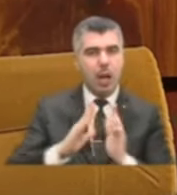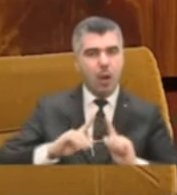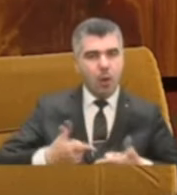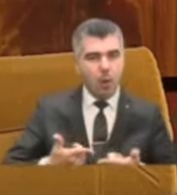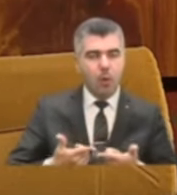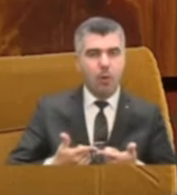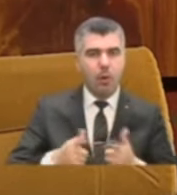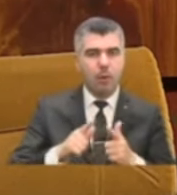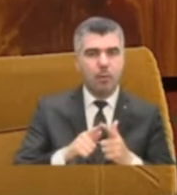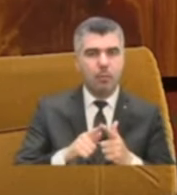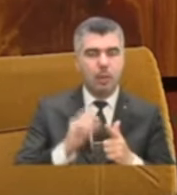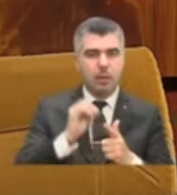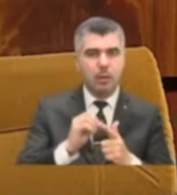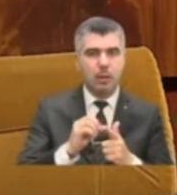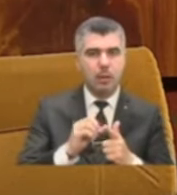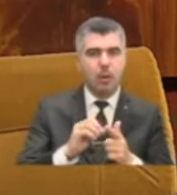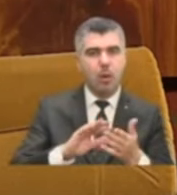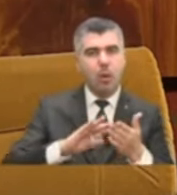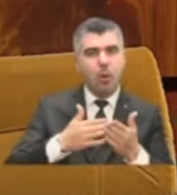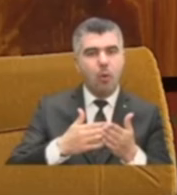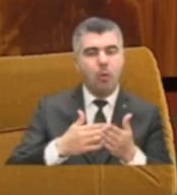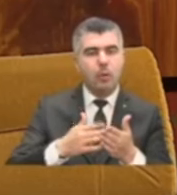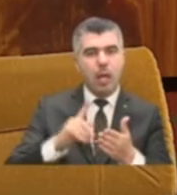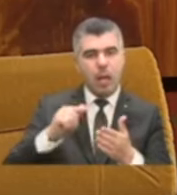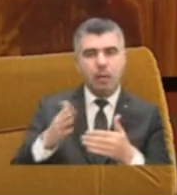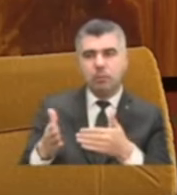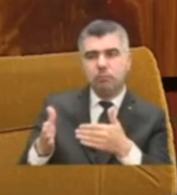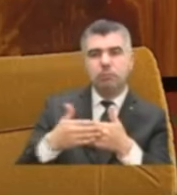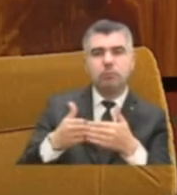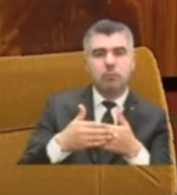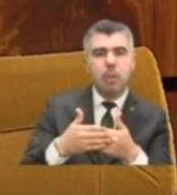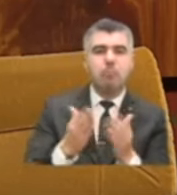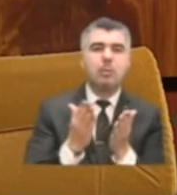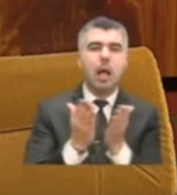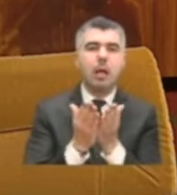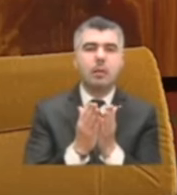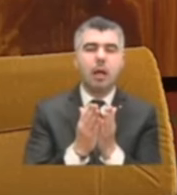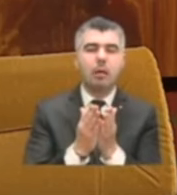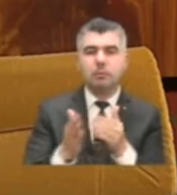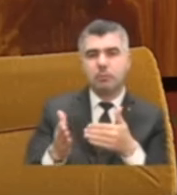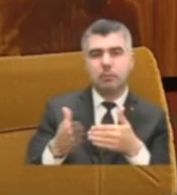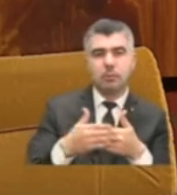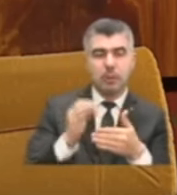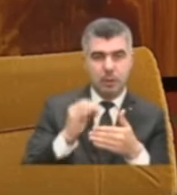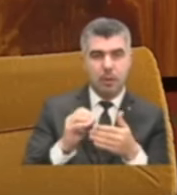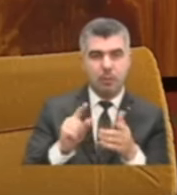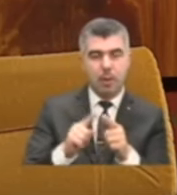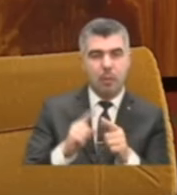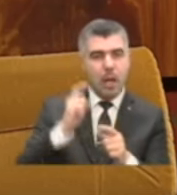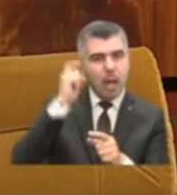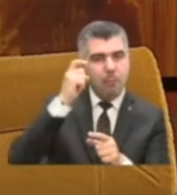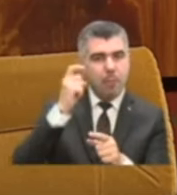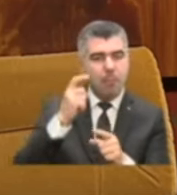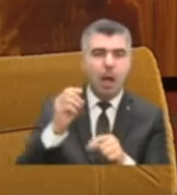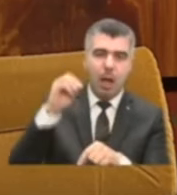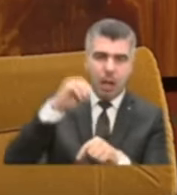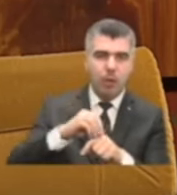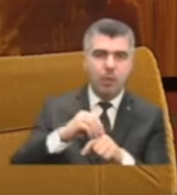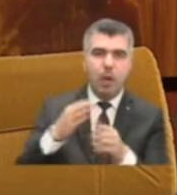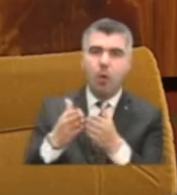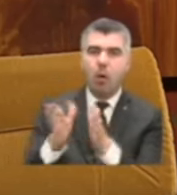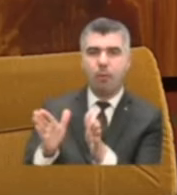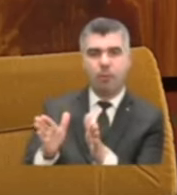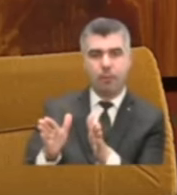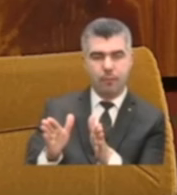في ديك الفروع ديك الفرعيات المغلقه اللي داروا بسبب احداث المدارس الجامعاتيه، بغيناكم تفكروا انكم تعاودوا تحيوهم من